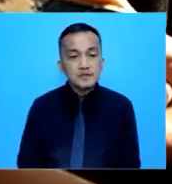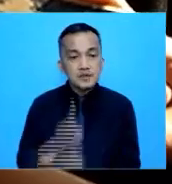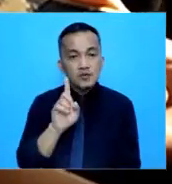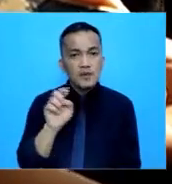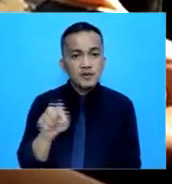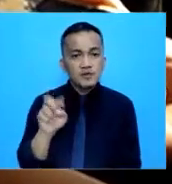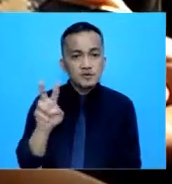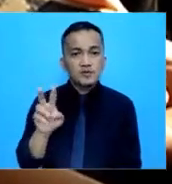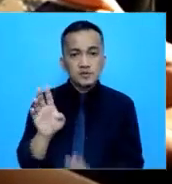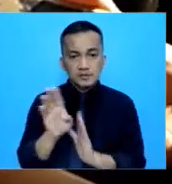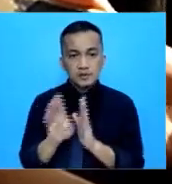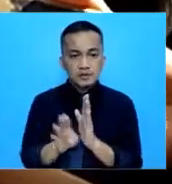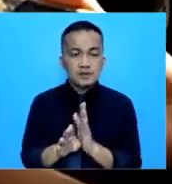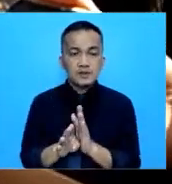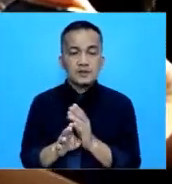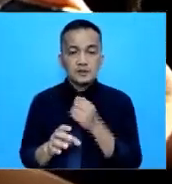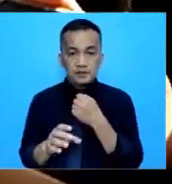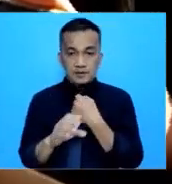no? For contract